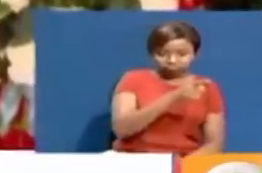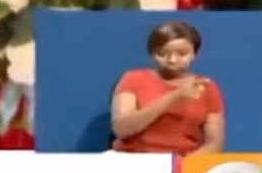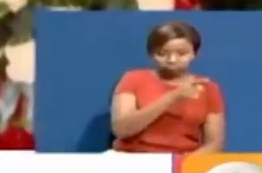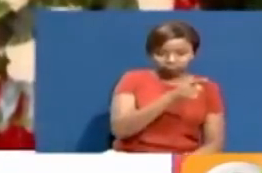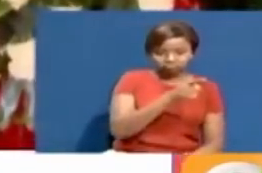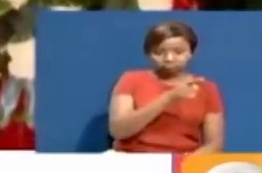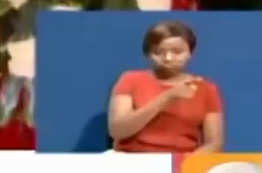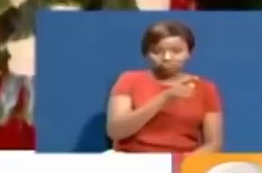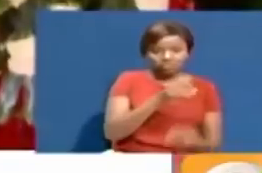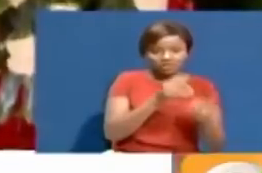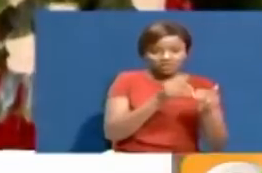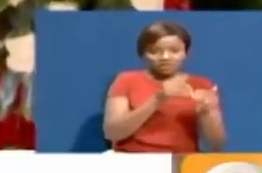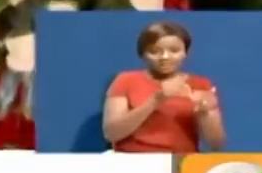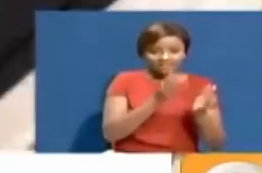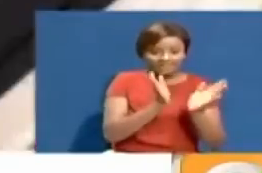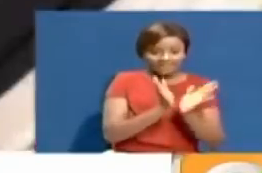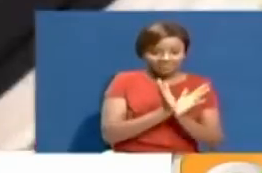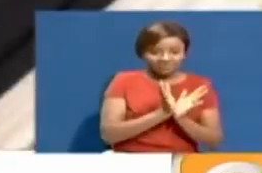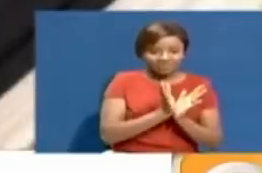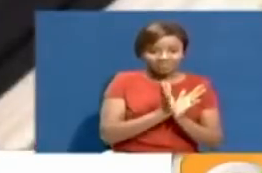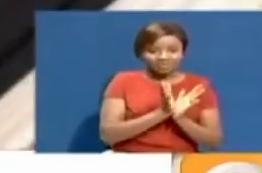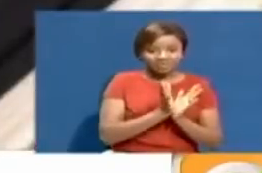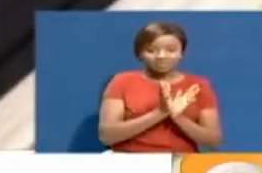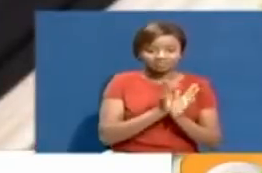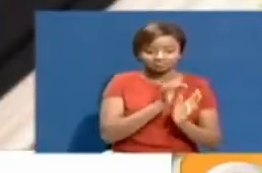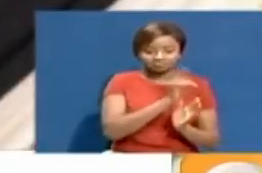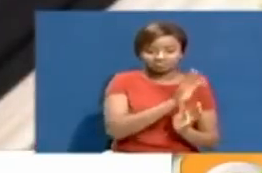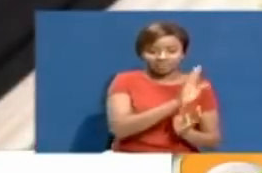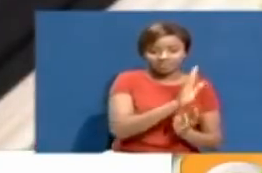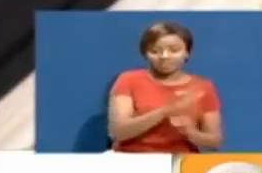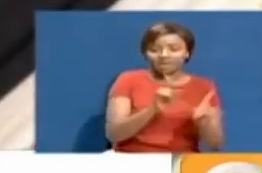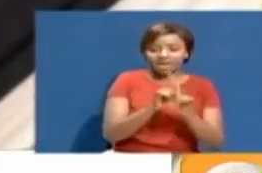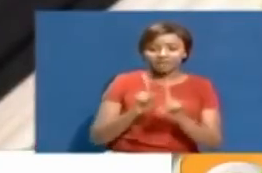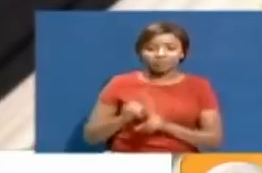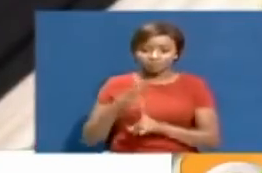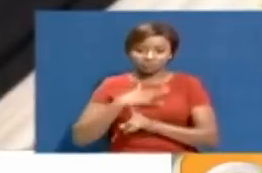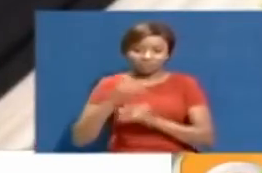Nyandusi's family and the family of Jaramogi Oginga Odinga.